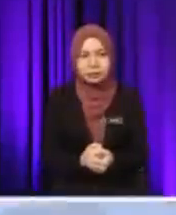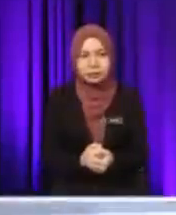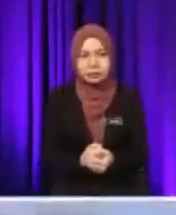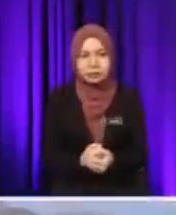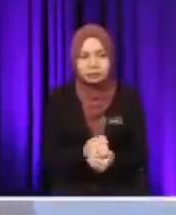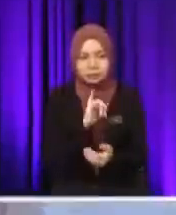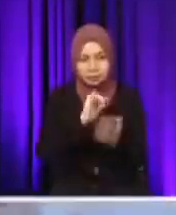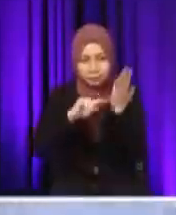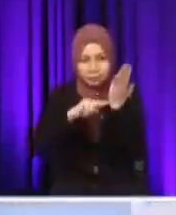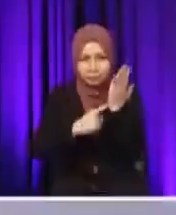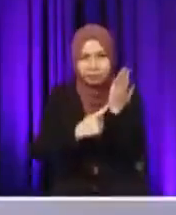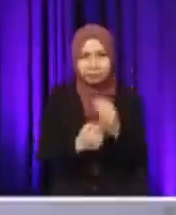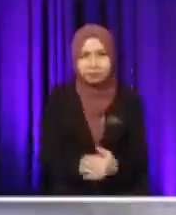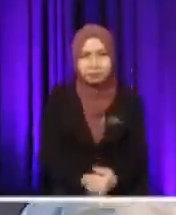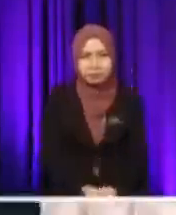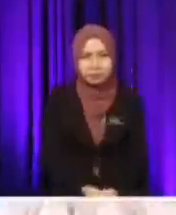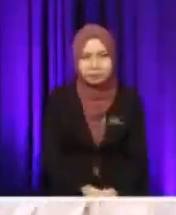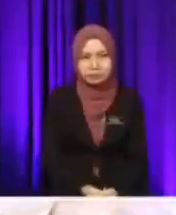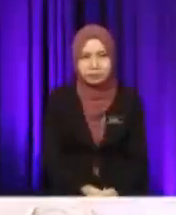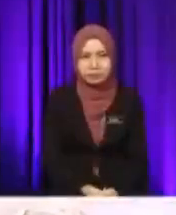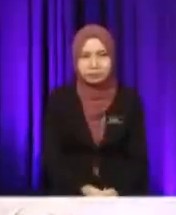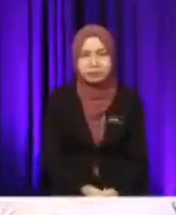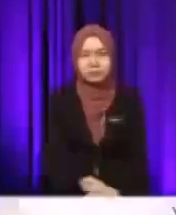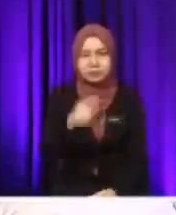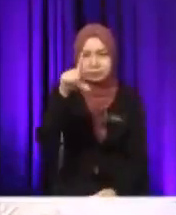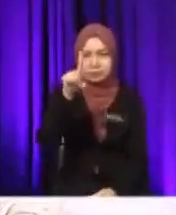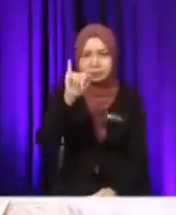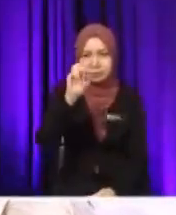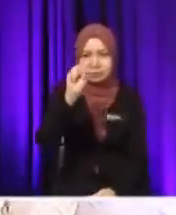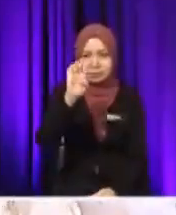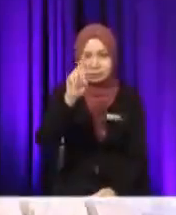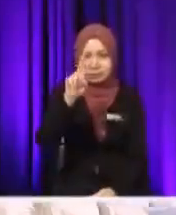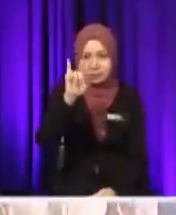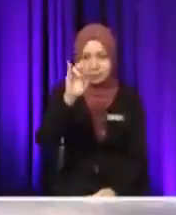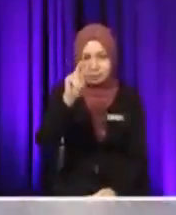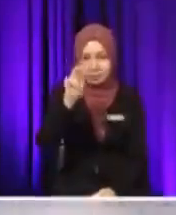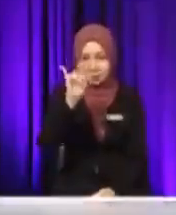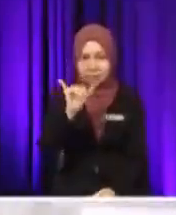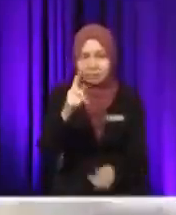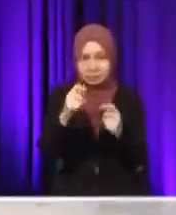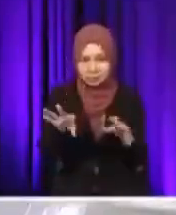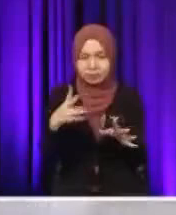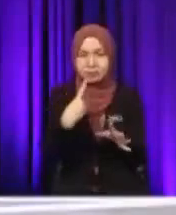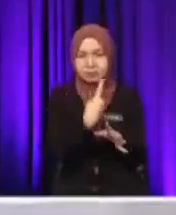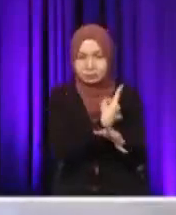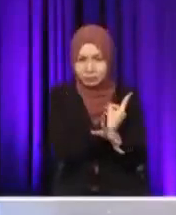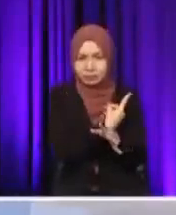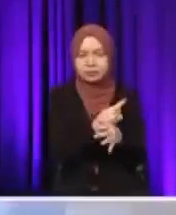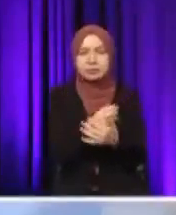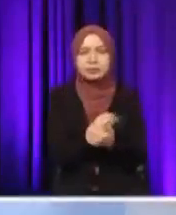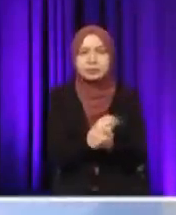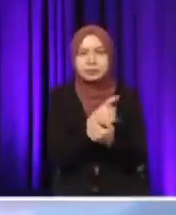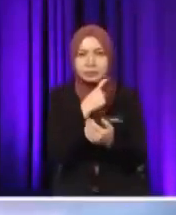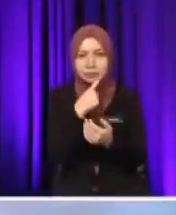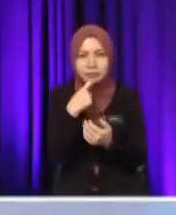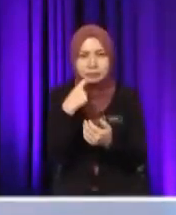sekali. Ini adalah gliserin jernih yang sudah kita leburkan tadi. Okey, dah cair dah ni. Ini kita masukkan. Untuk lapisan pertama kita hanya masukkan